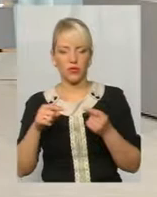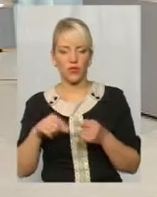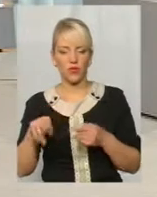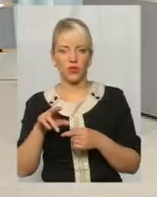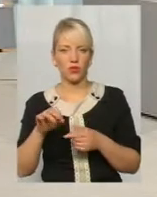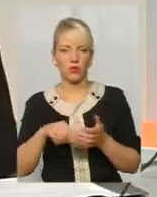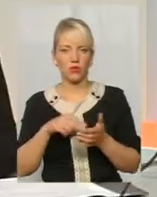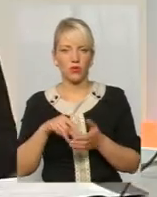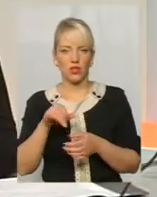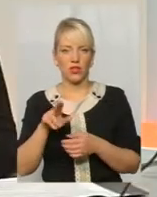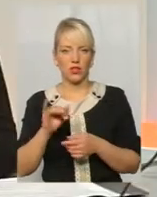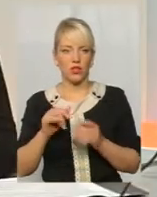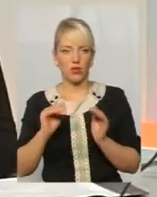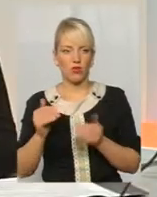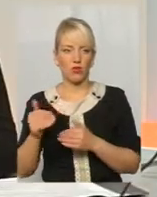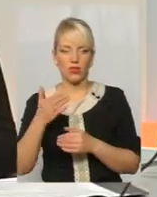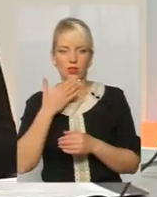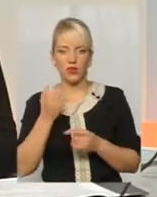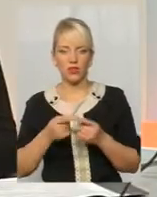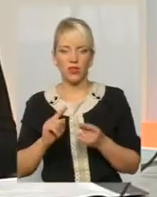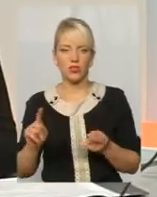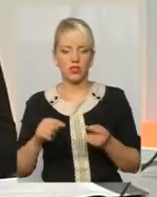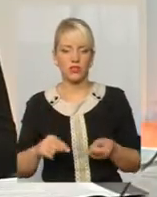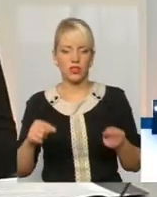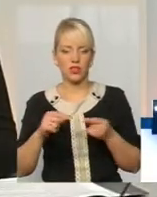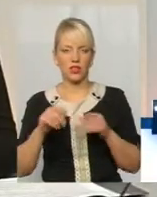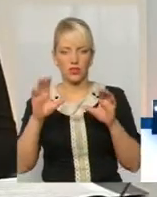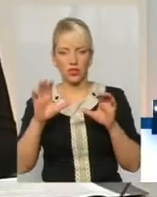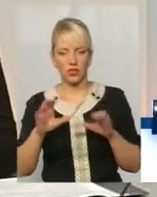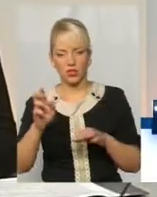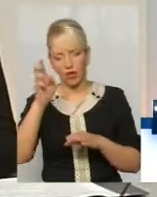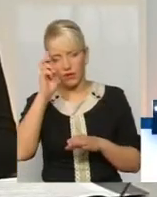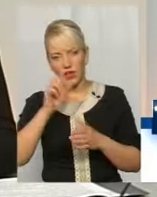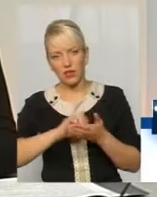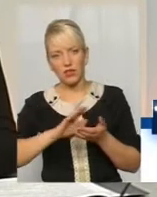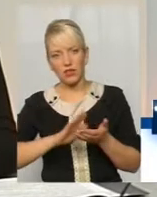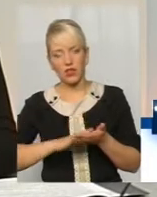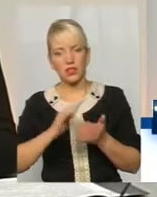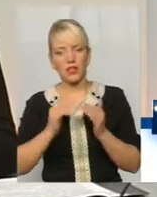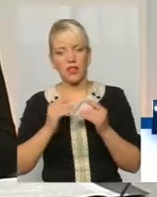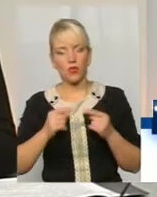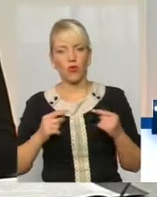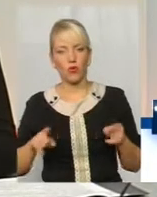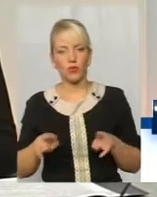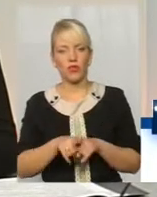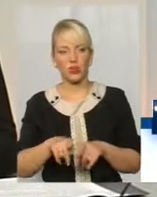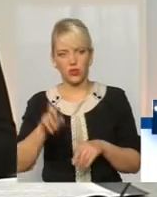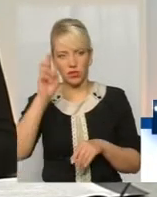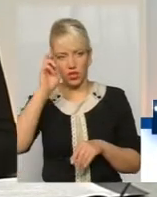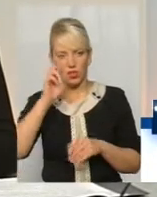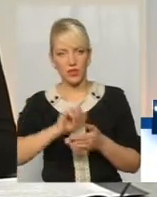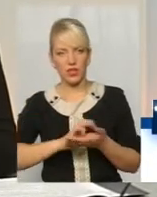обмежень немає. Тим більше, що згідно з чинного законодавства, державна реєстрація нерухомості, а також державна реєстрація